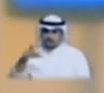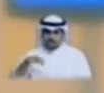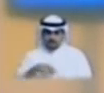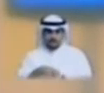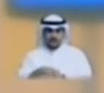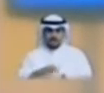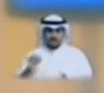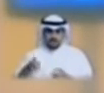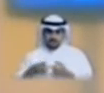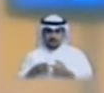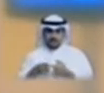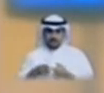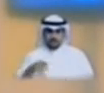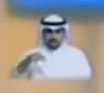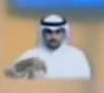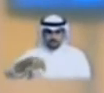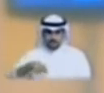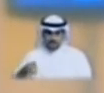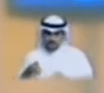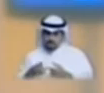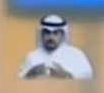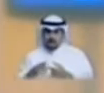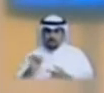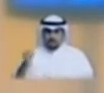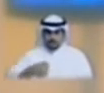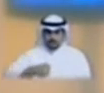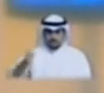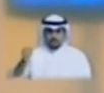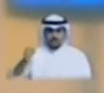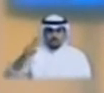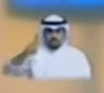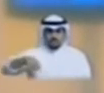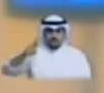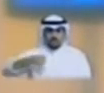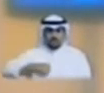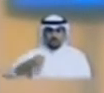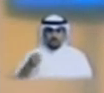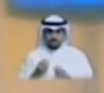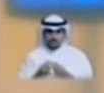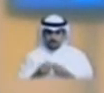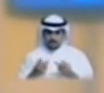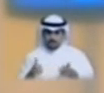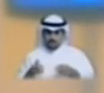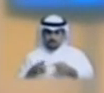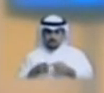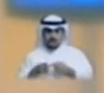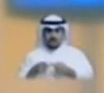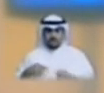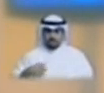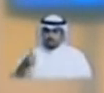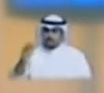دولة. هذا ومن المقرر أن تشهد فعاليات اليوم الوطني افتتاح مسرح إكسبو ميلانو